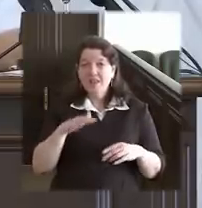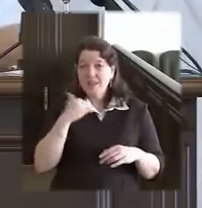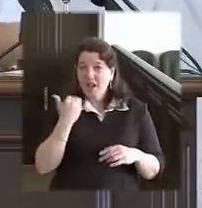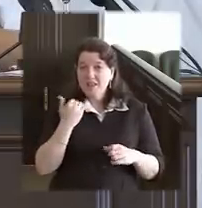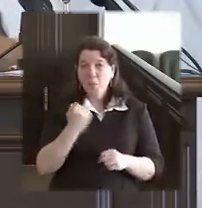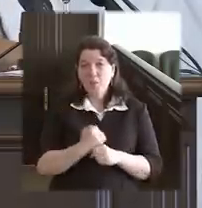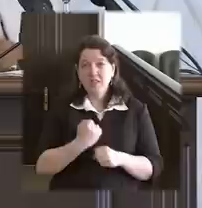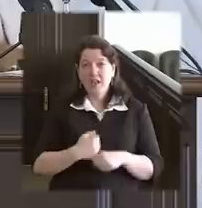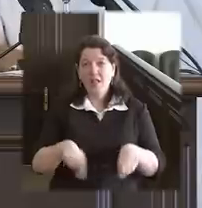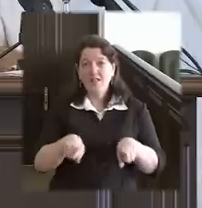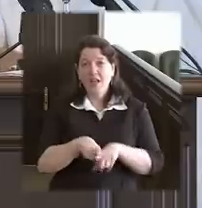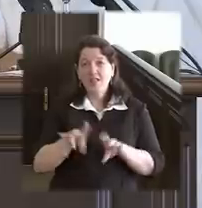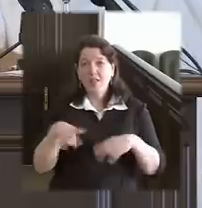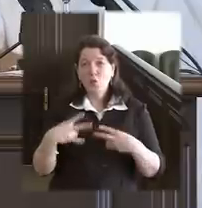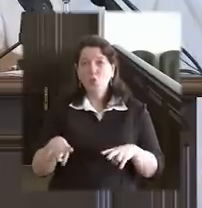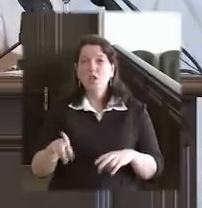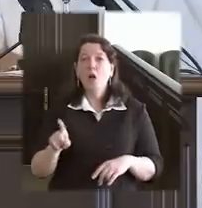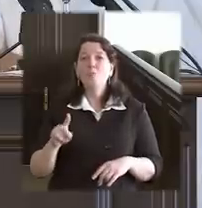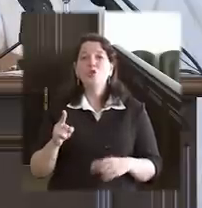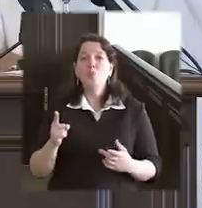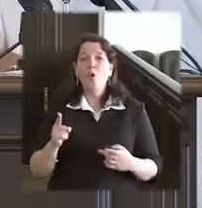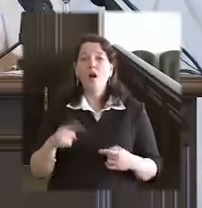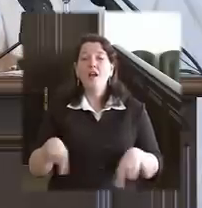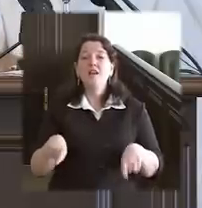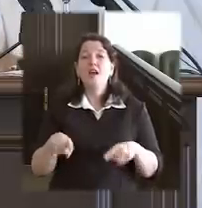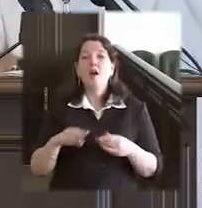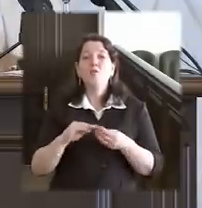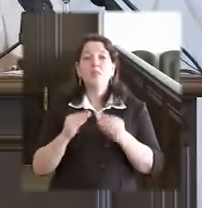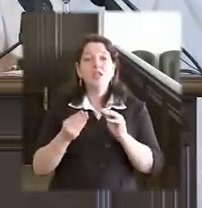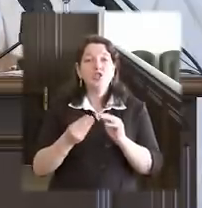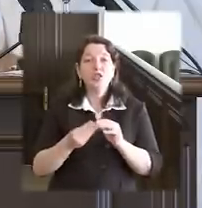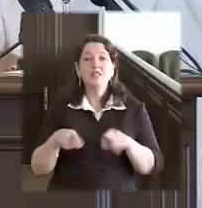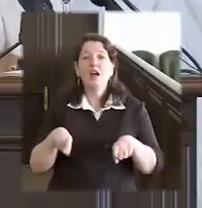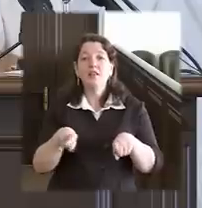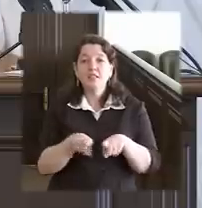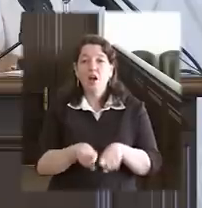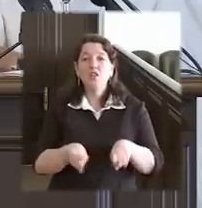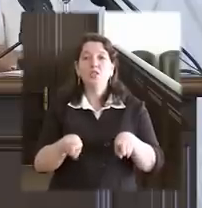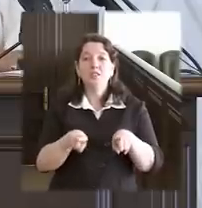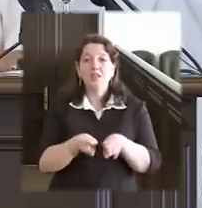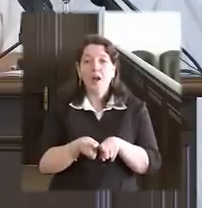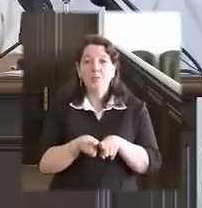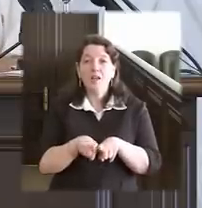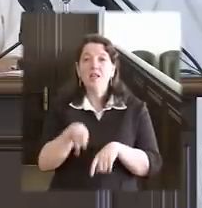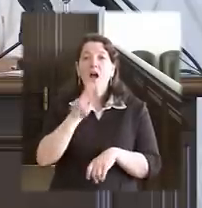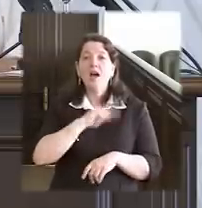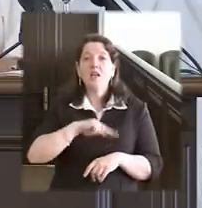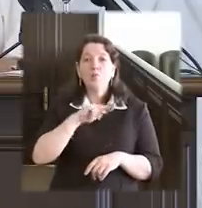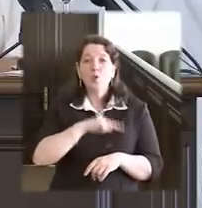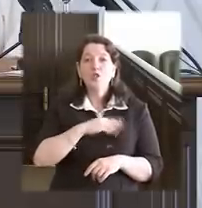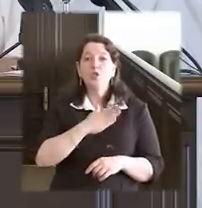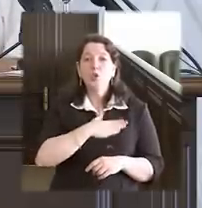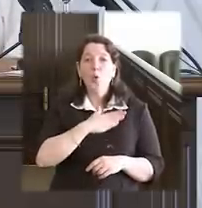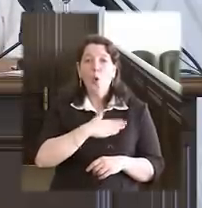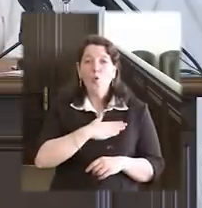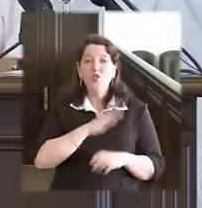Почему? Опять по той же причине. Опять той же, та же самая причина. Это закон духовный.